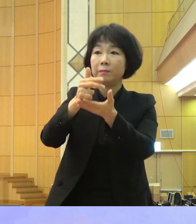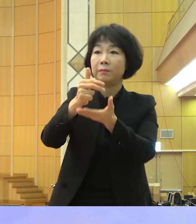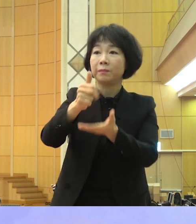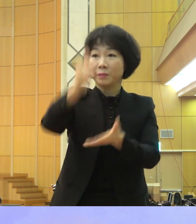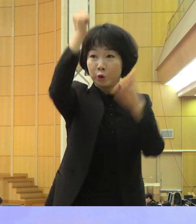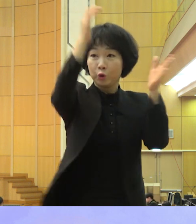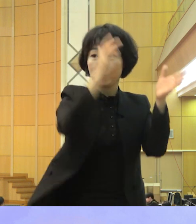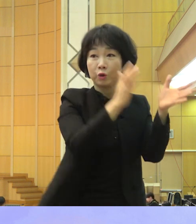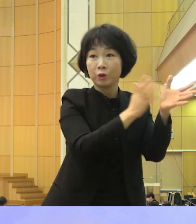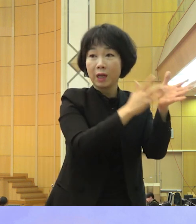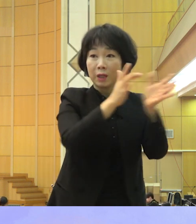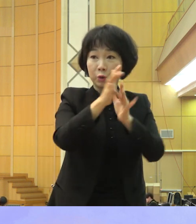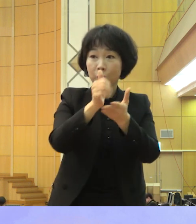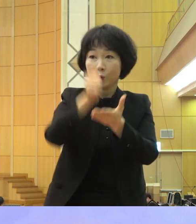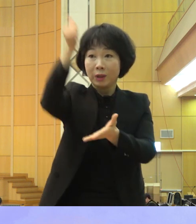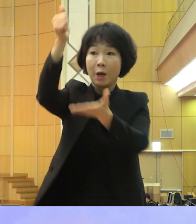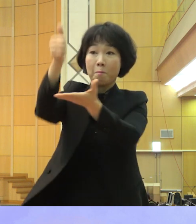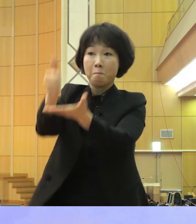내 주 예수